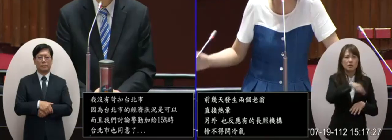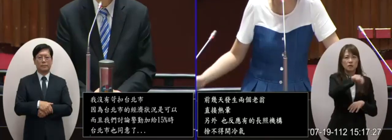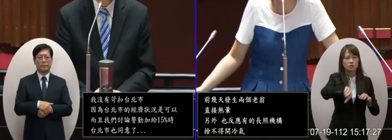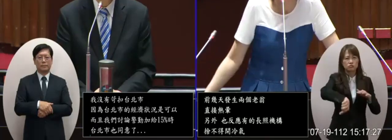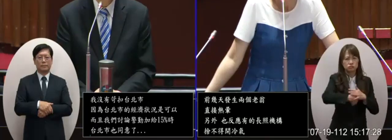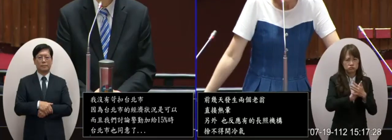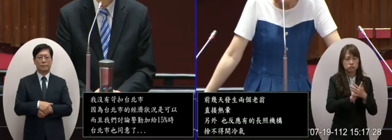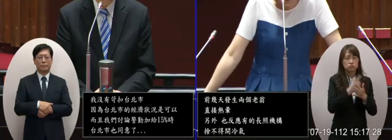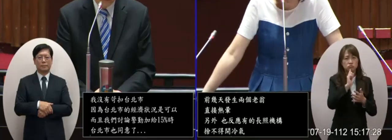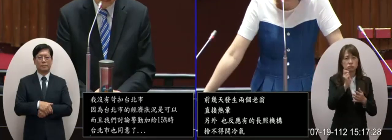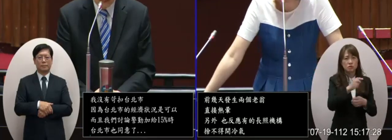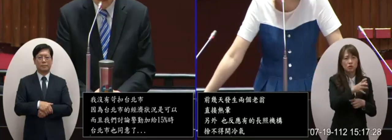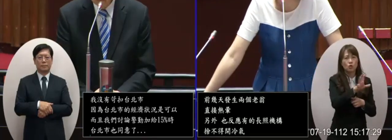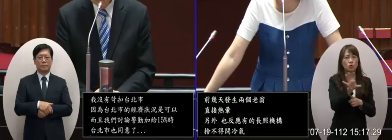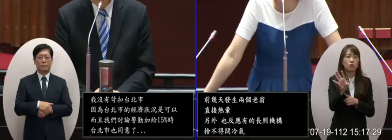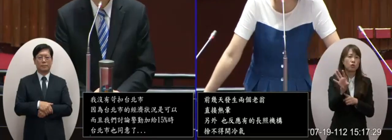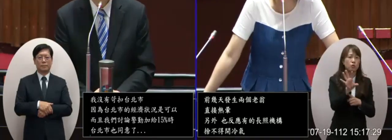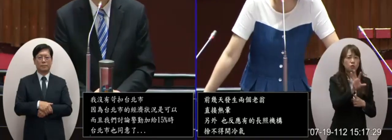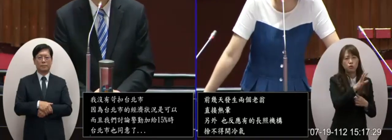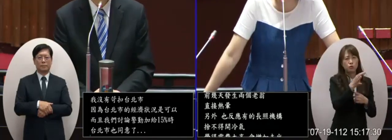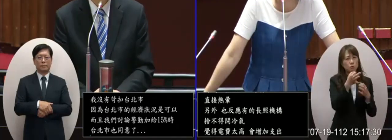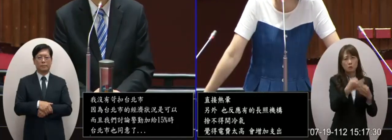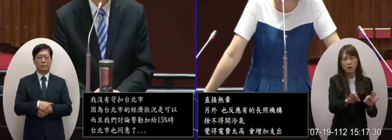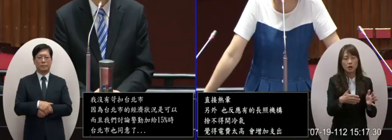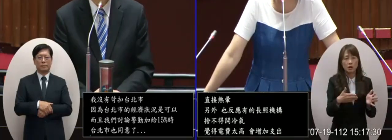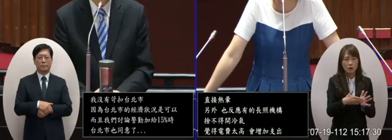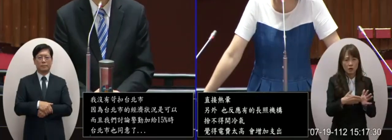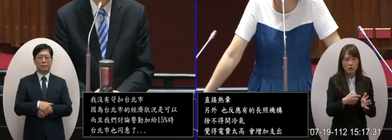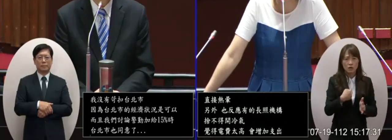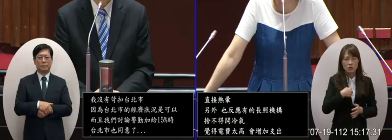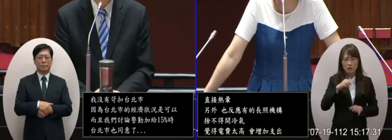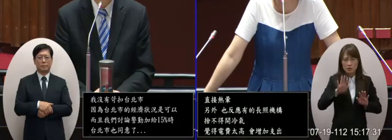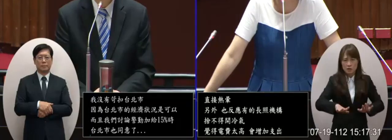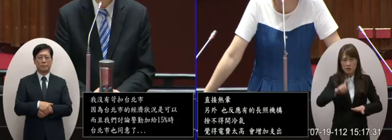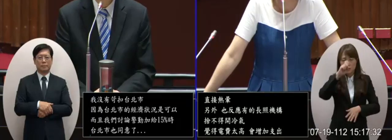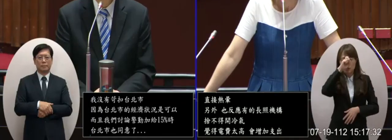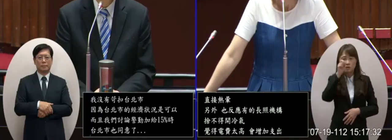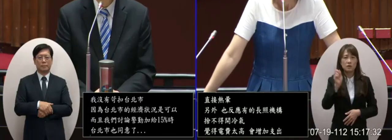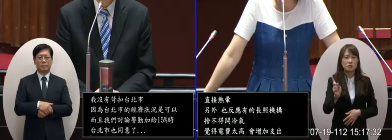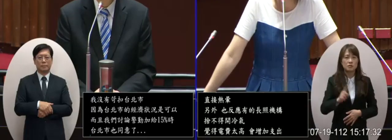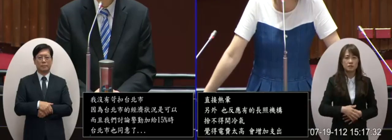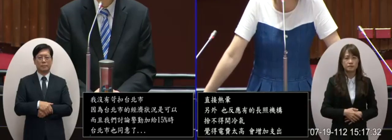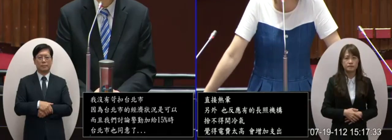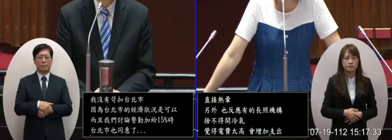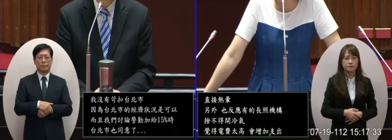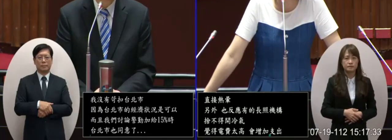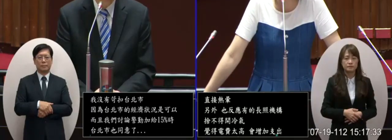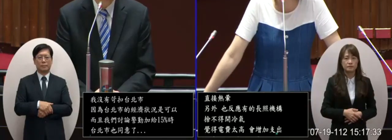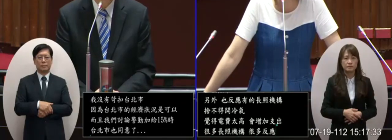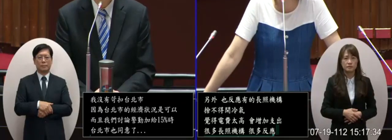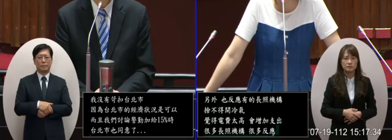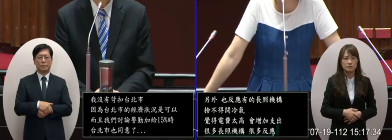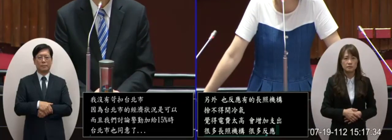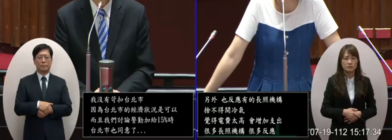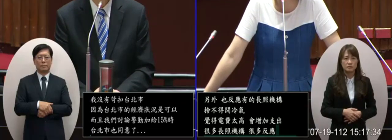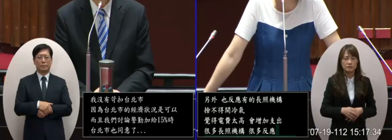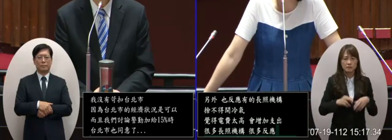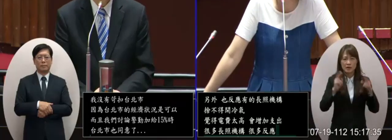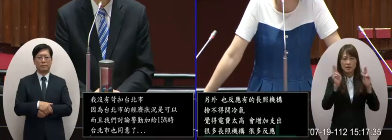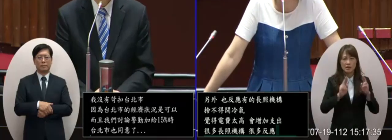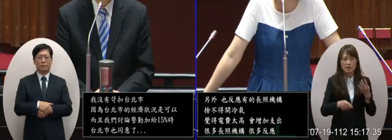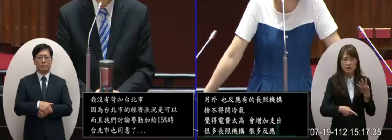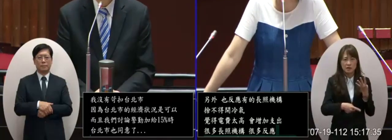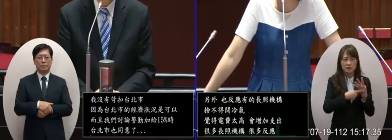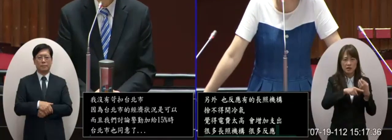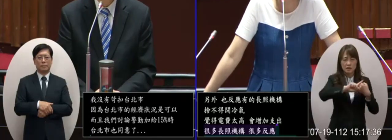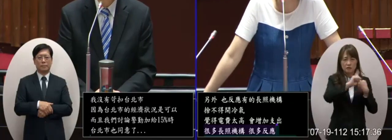电风扇。所以我在这边做一个具体的建议是什么呢？因为依据我们的电业法，确